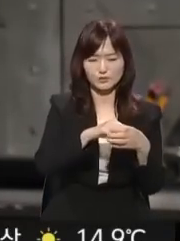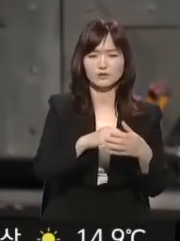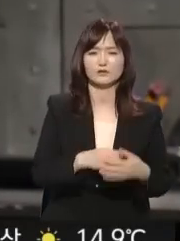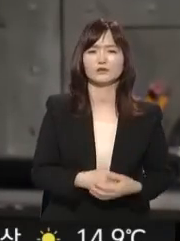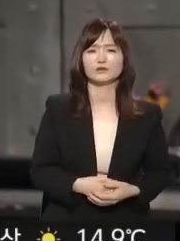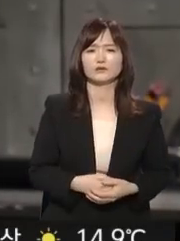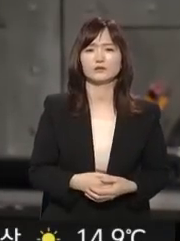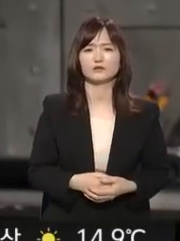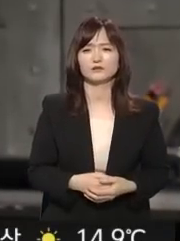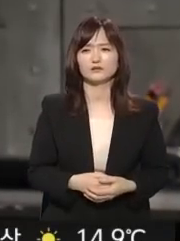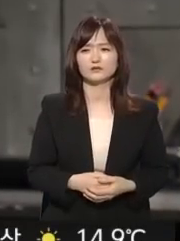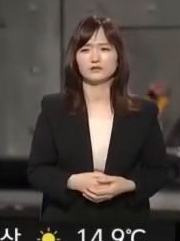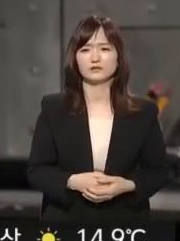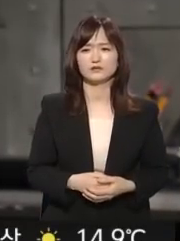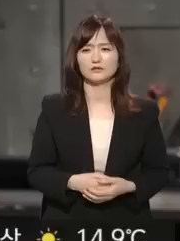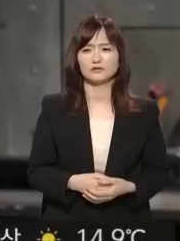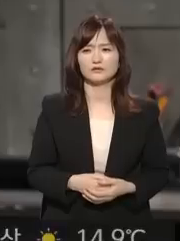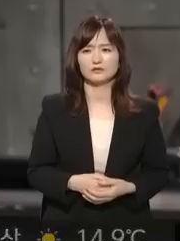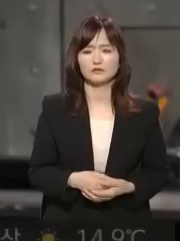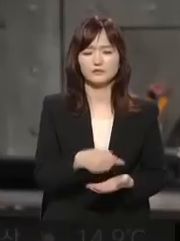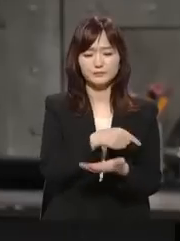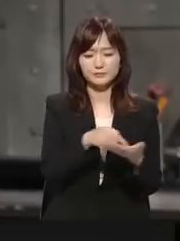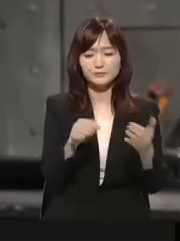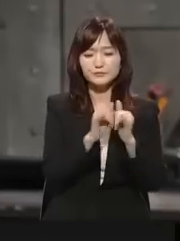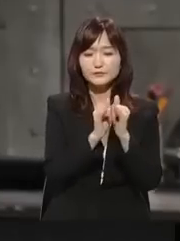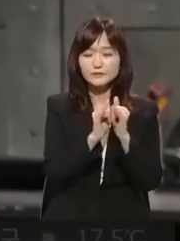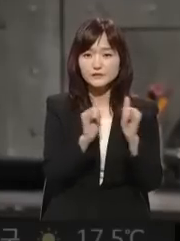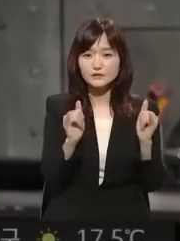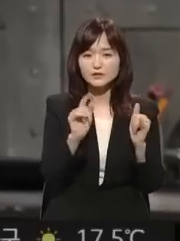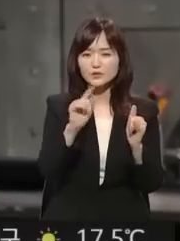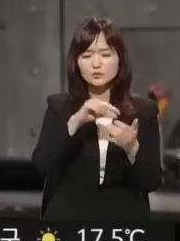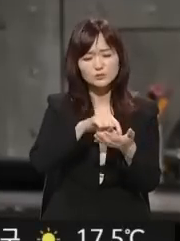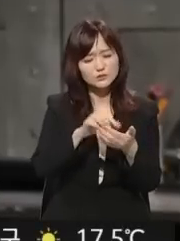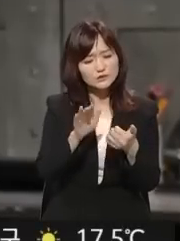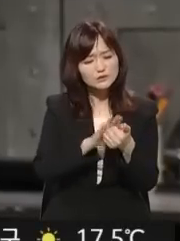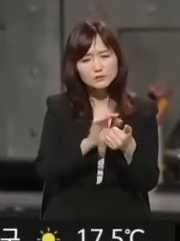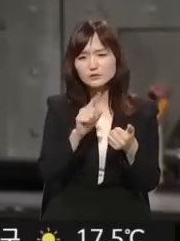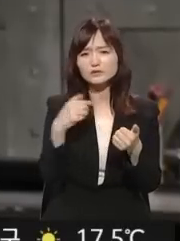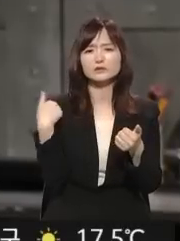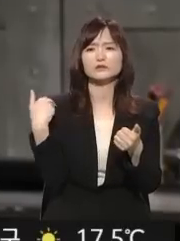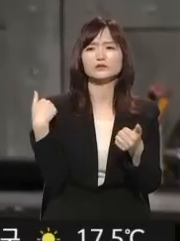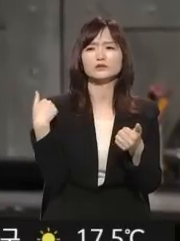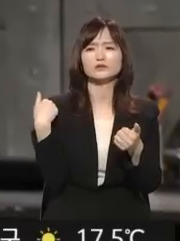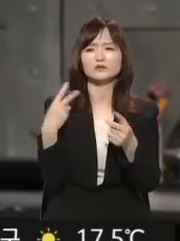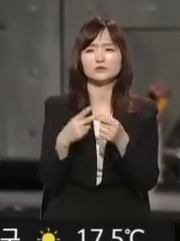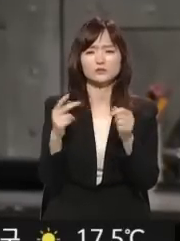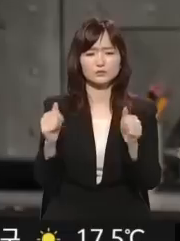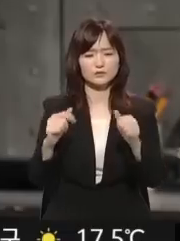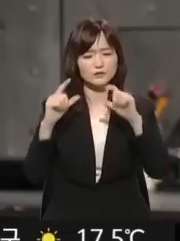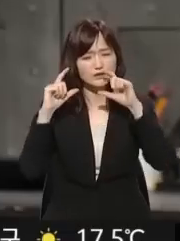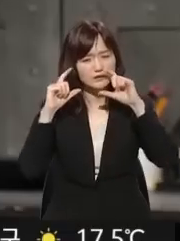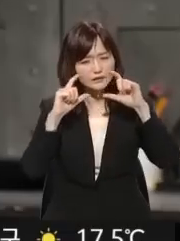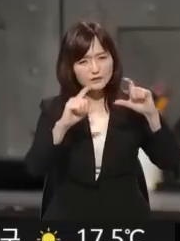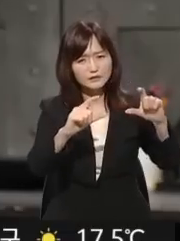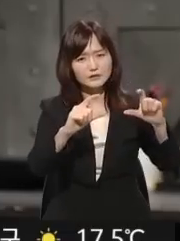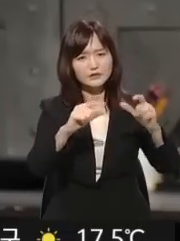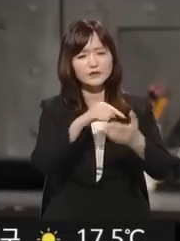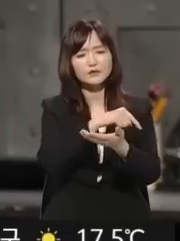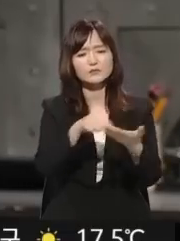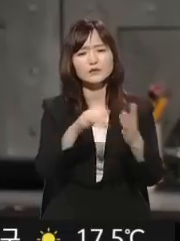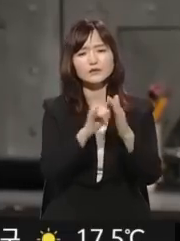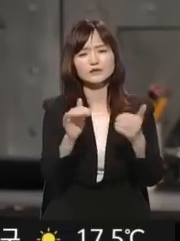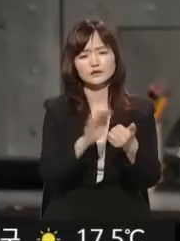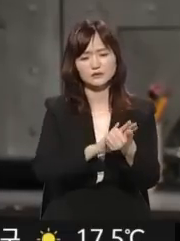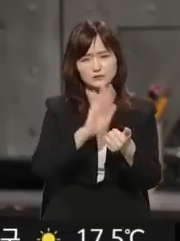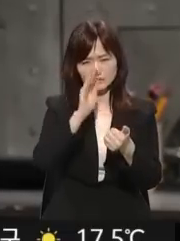이게 피해자 가족에게 얼마만큼 위로가 될지는 모르겠지만이 항소심 판결이 조금이라도 그 피해자 가족의